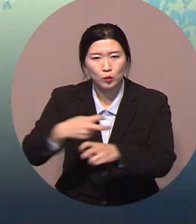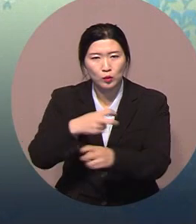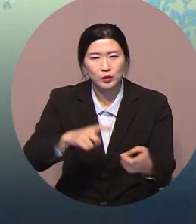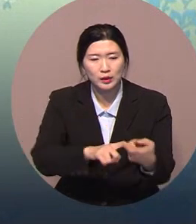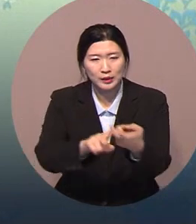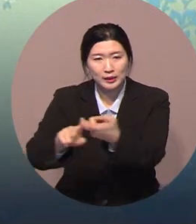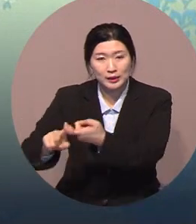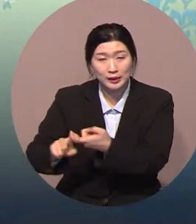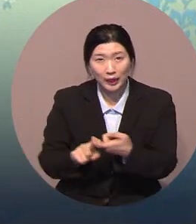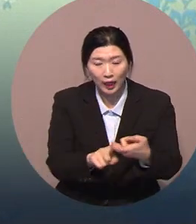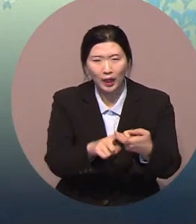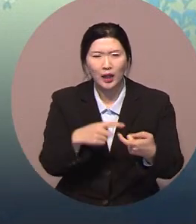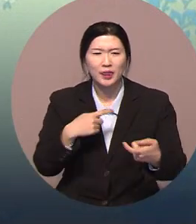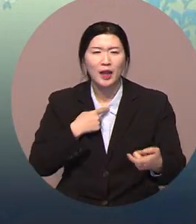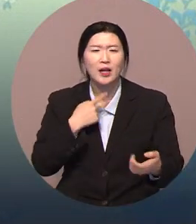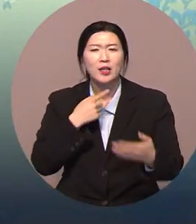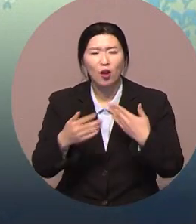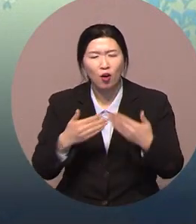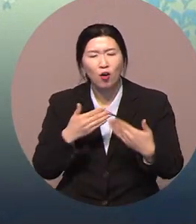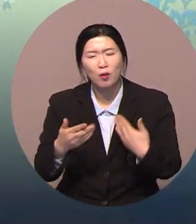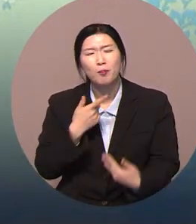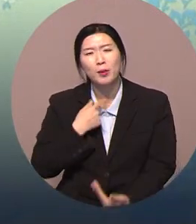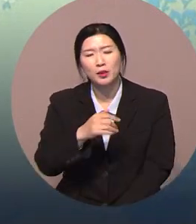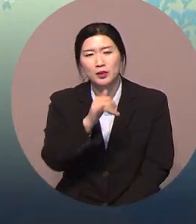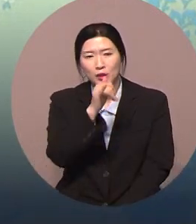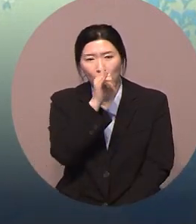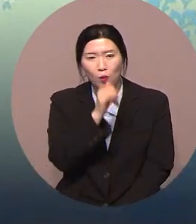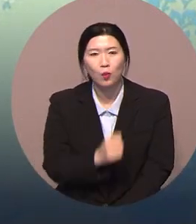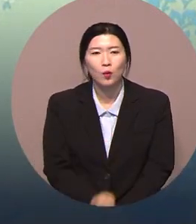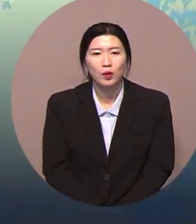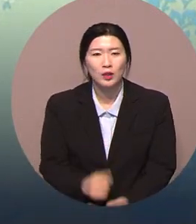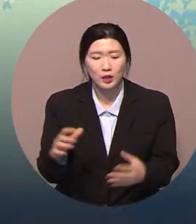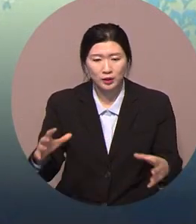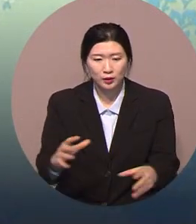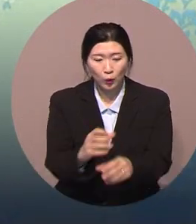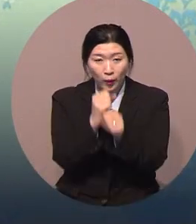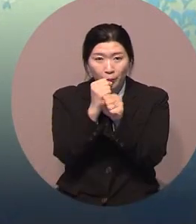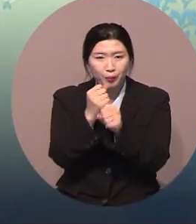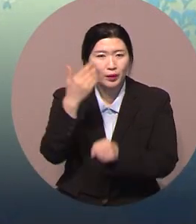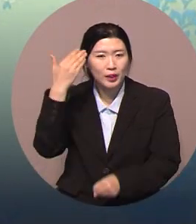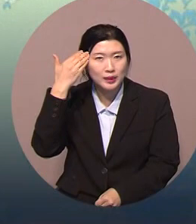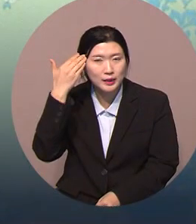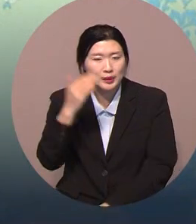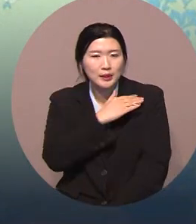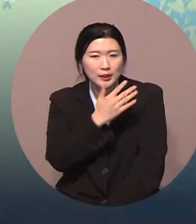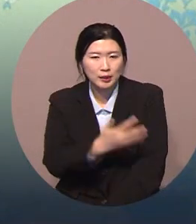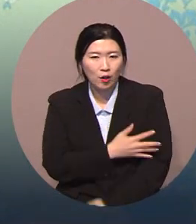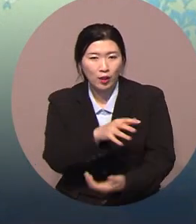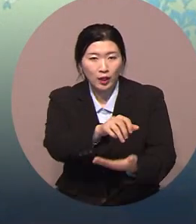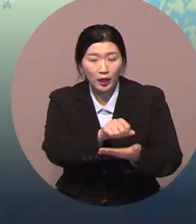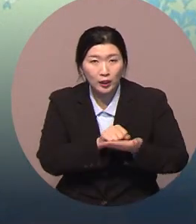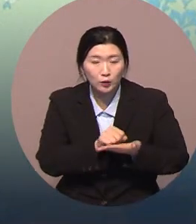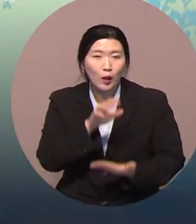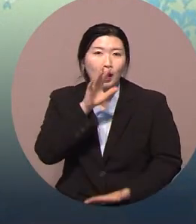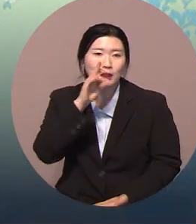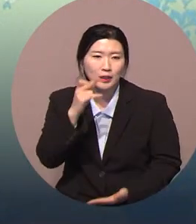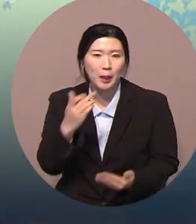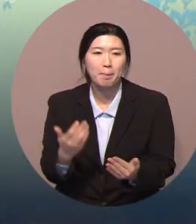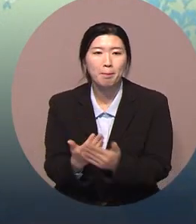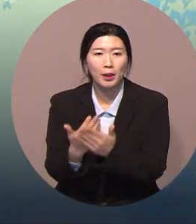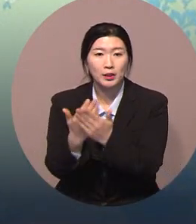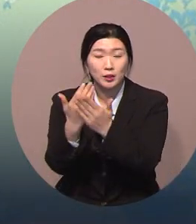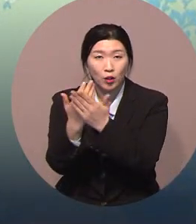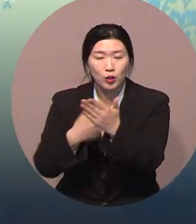다양한 지역 발전 정책을 했던 사람이고 런 종합적인 경험을 담아서 우리 아산의 아산 다원 아산